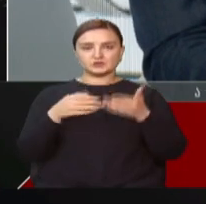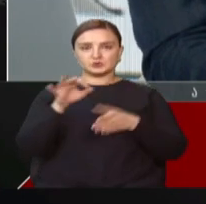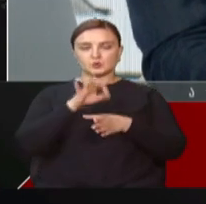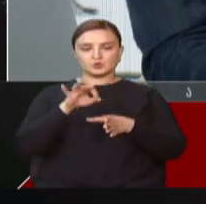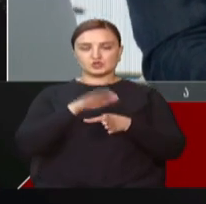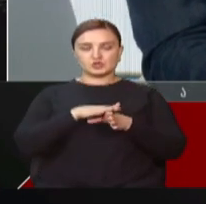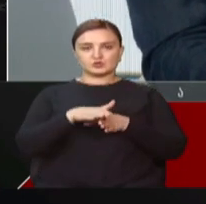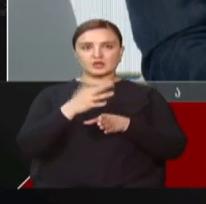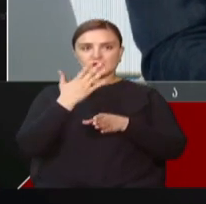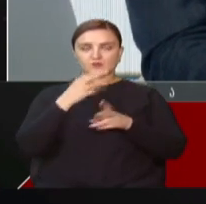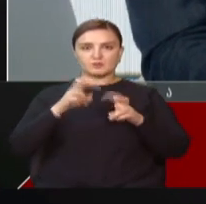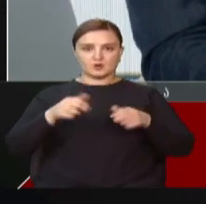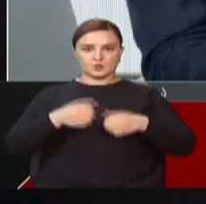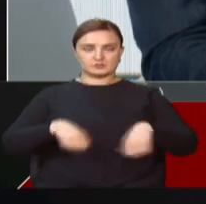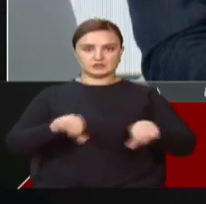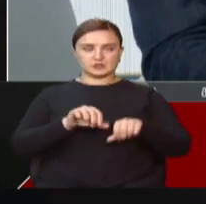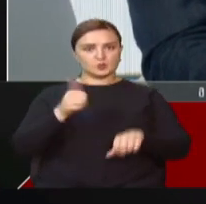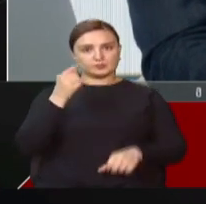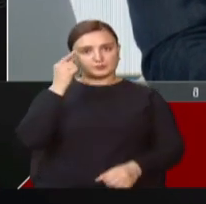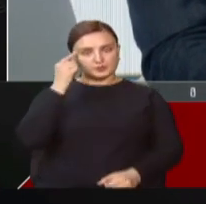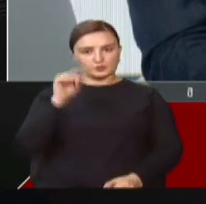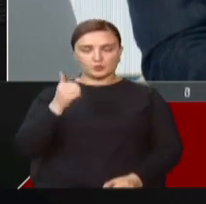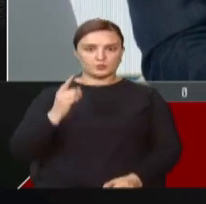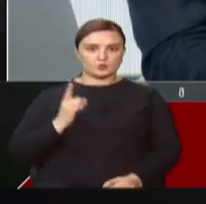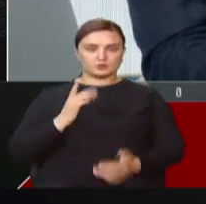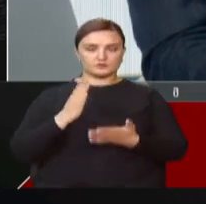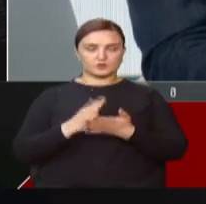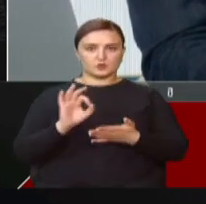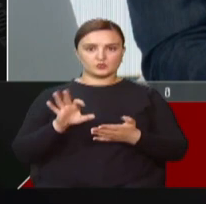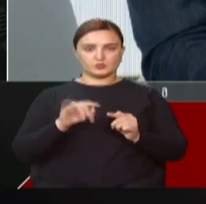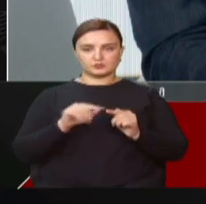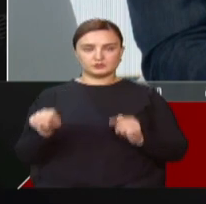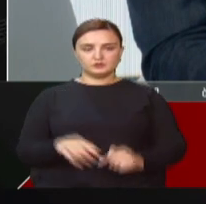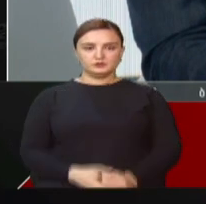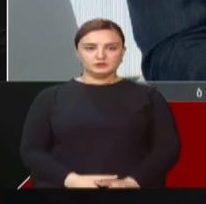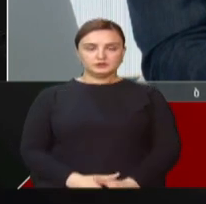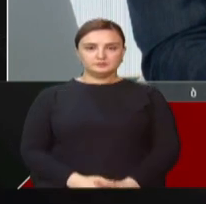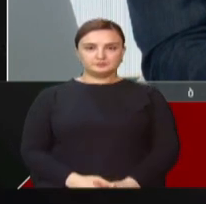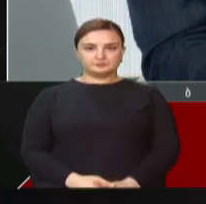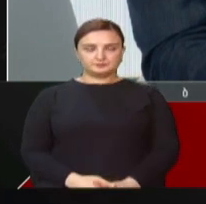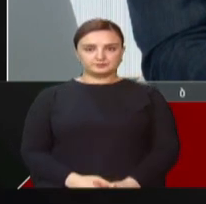შეფასებას ევროკომისია, როგორ ფიქრობთ? როგორი მოლოდინი გაქვთ ოქტომბრის დასრულებამდე?